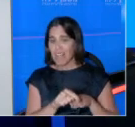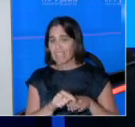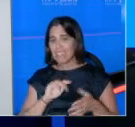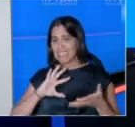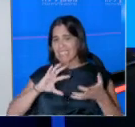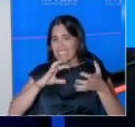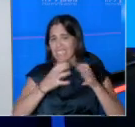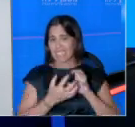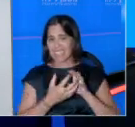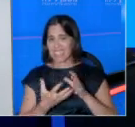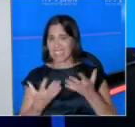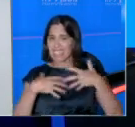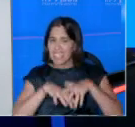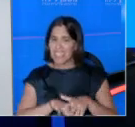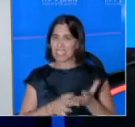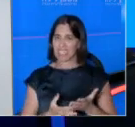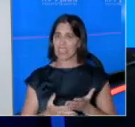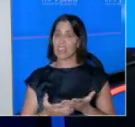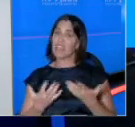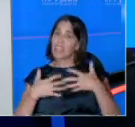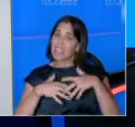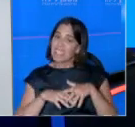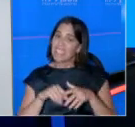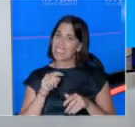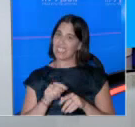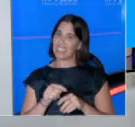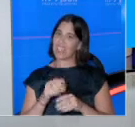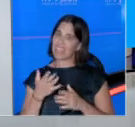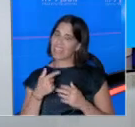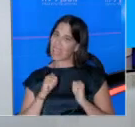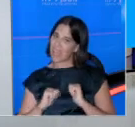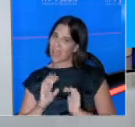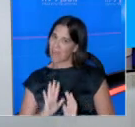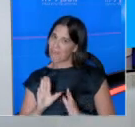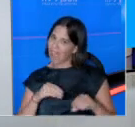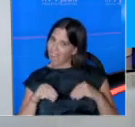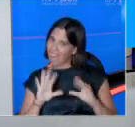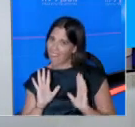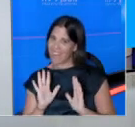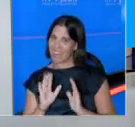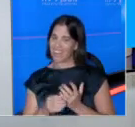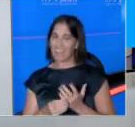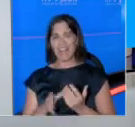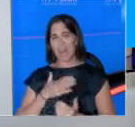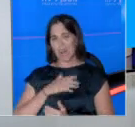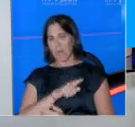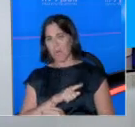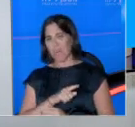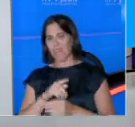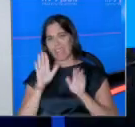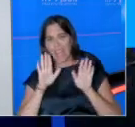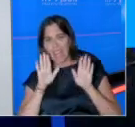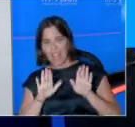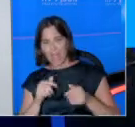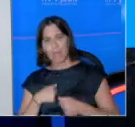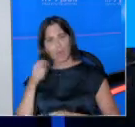שעטנזית. אני... בשעטנזית אתה עוד... אני לארג'. אתה ברכות איתה. אני לא אוהב את התנועה האסלאמיסטית. אני